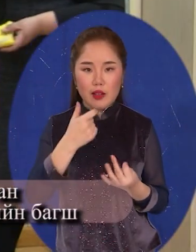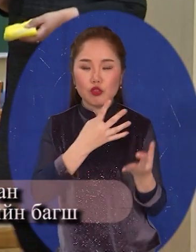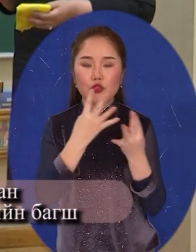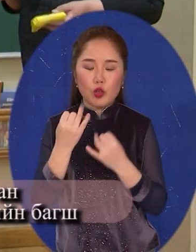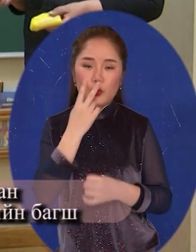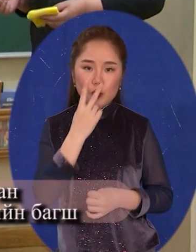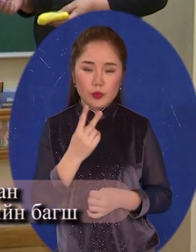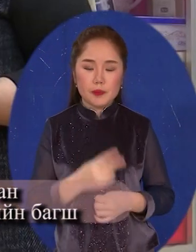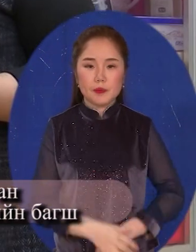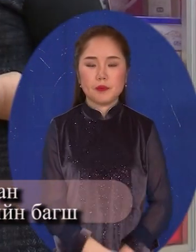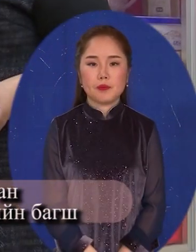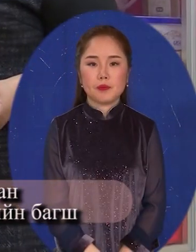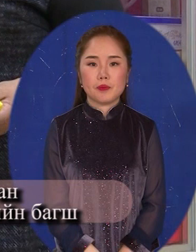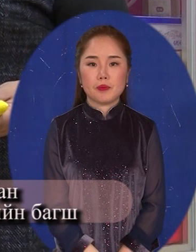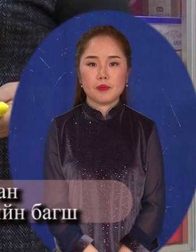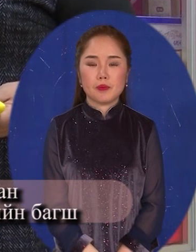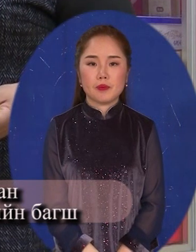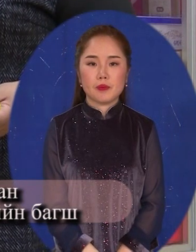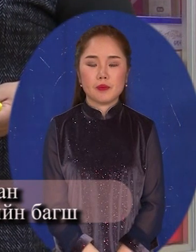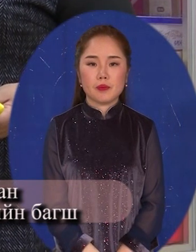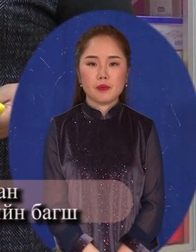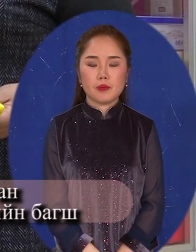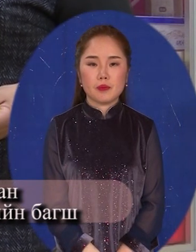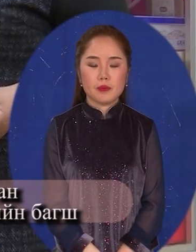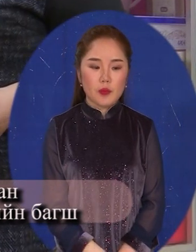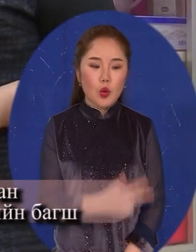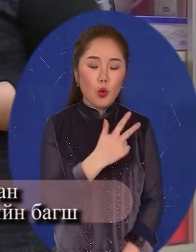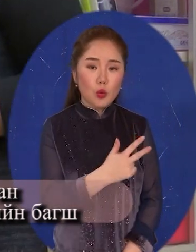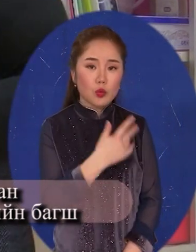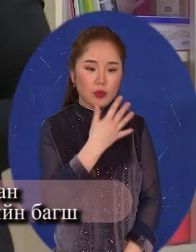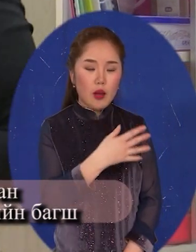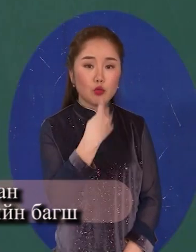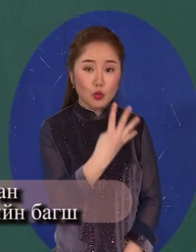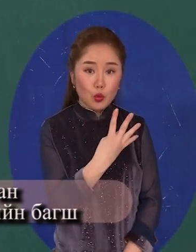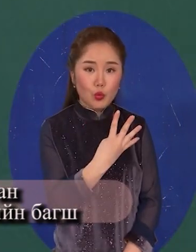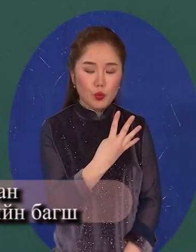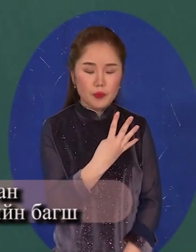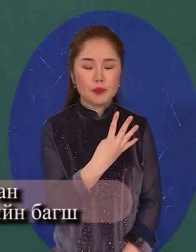Бұл есепті шығарғанда тағы да 10-10'нан азайтып, санау тәсілін